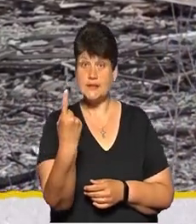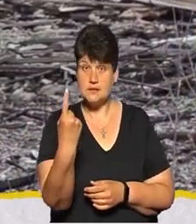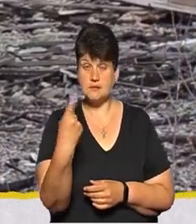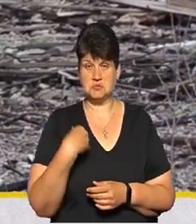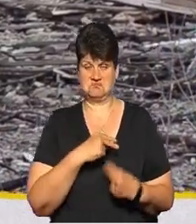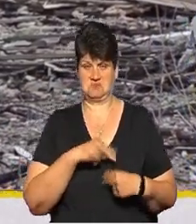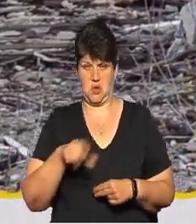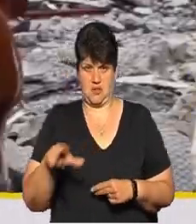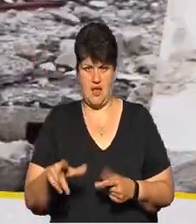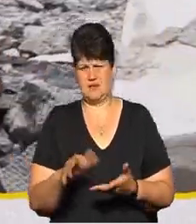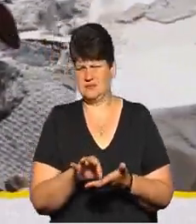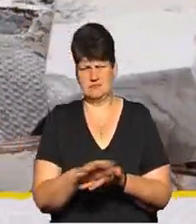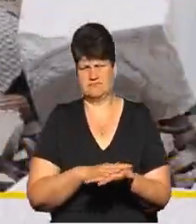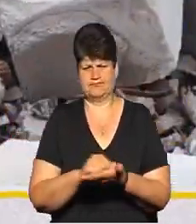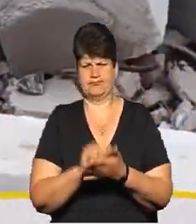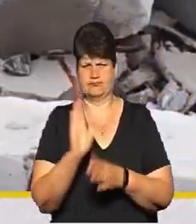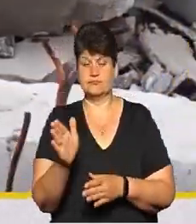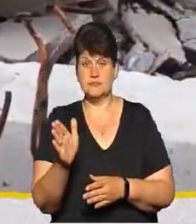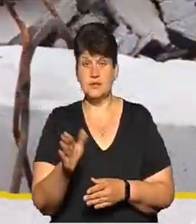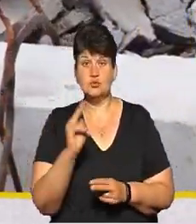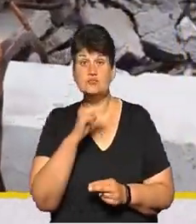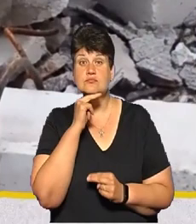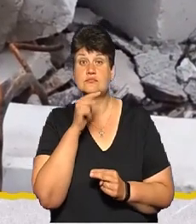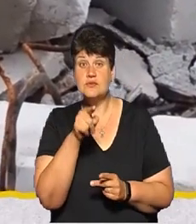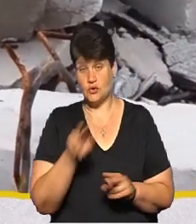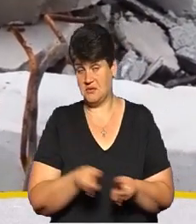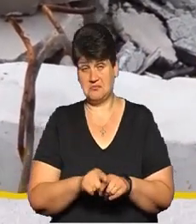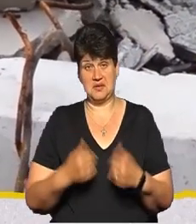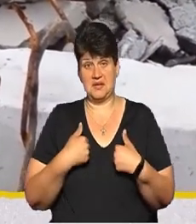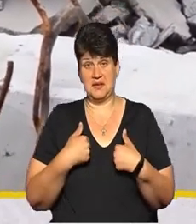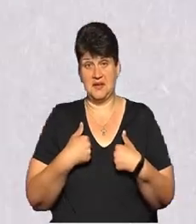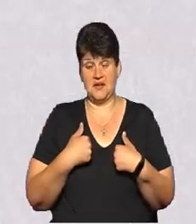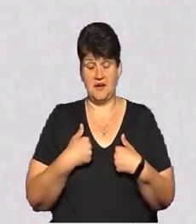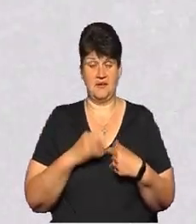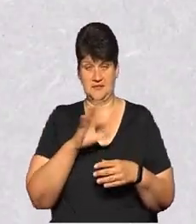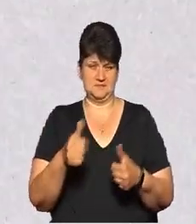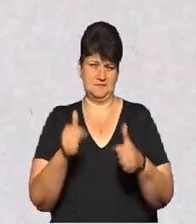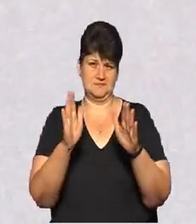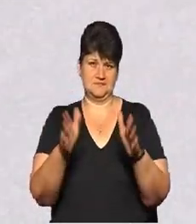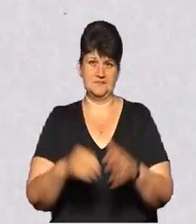колеги-професіонали його знешкодять. Будьте пильними і, як і я, тримайте хвіст бубликом!